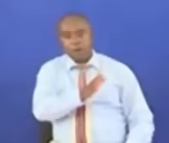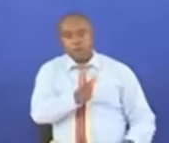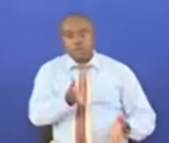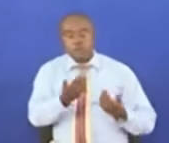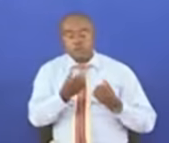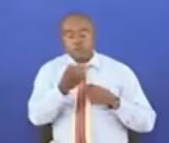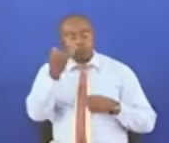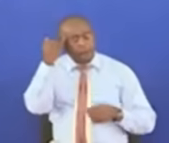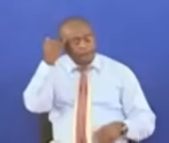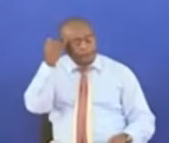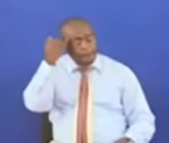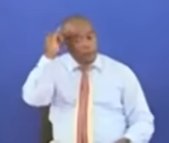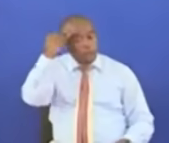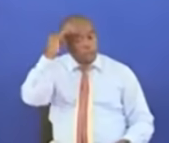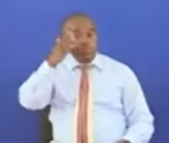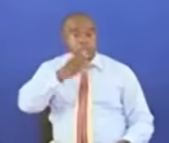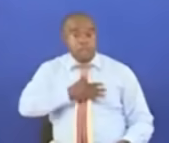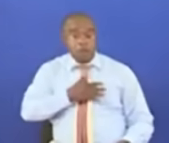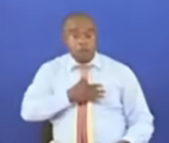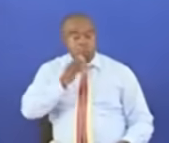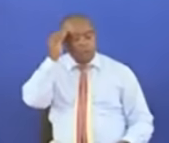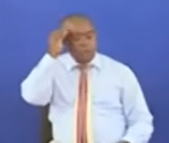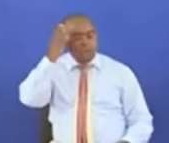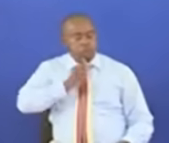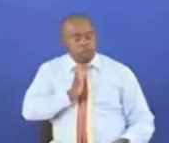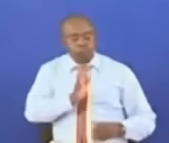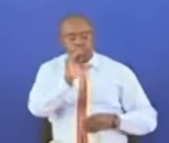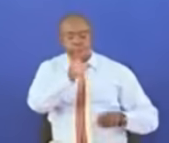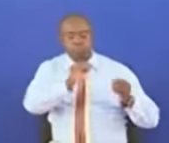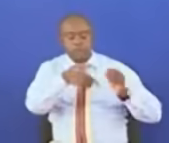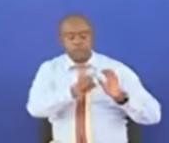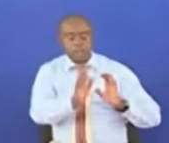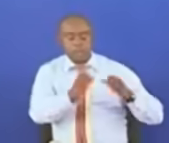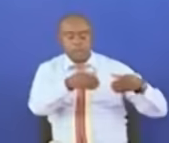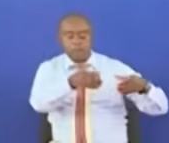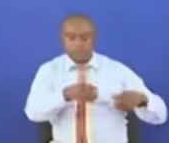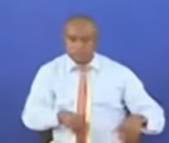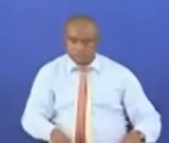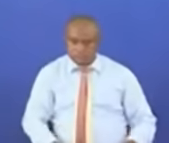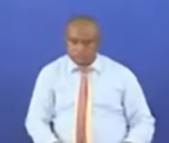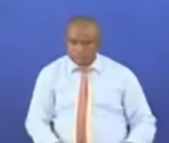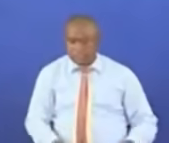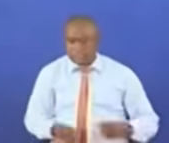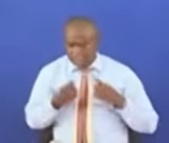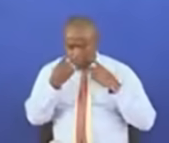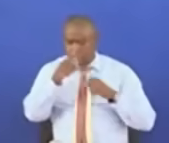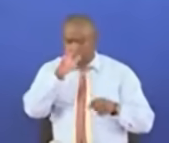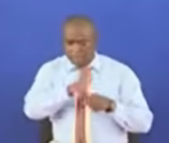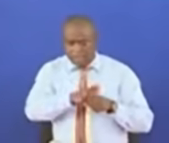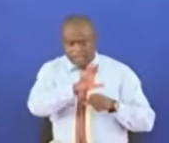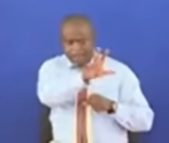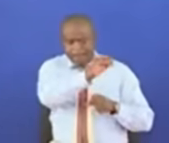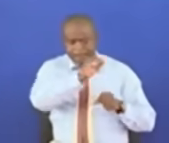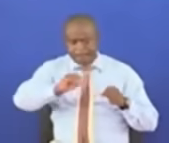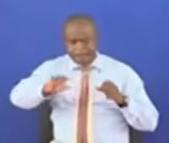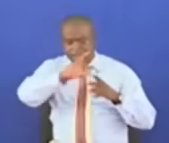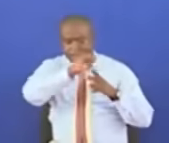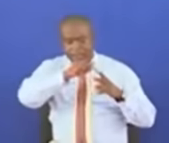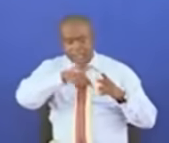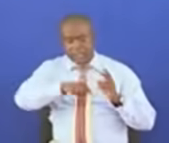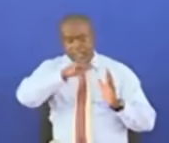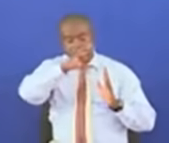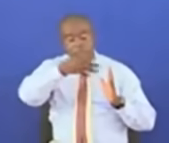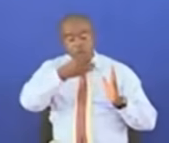kutoa maoni yangu na mawazo yangu, na ambao nimeona mengi yamezingatiwa katika jedwali la marekebisho ya